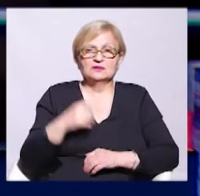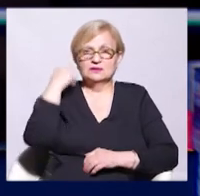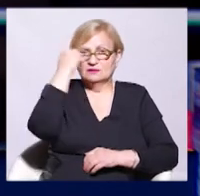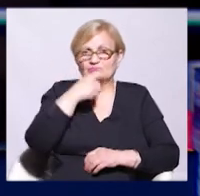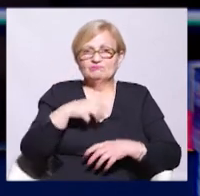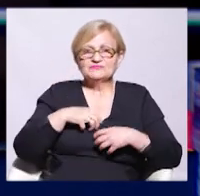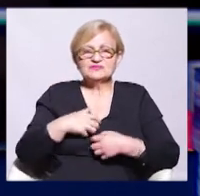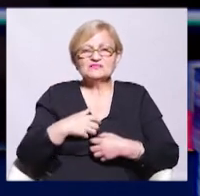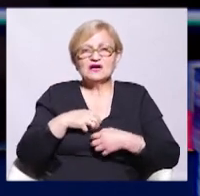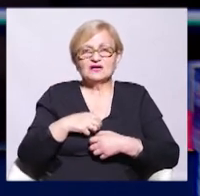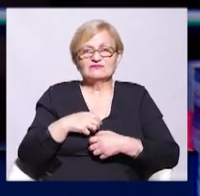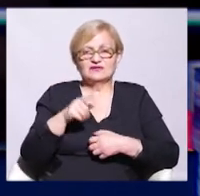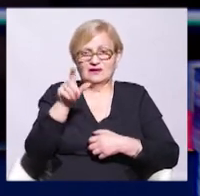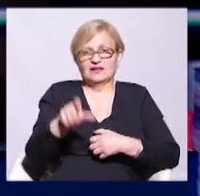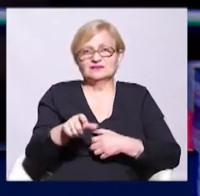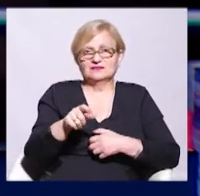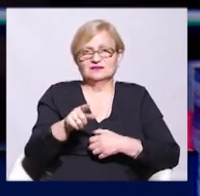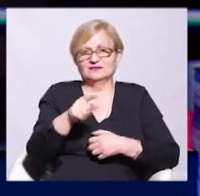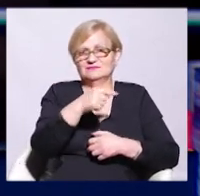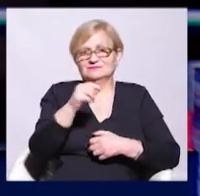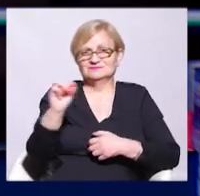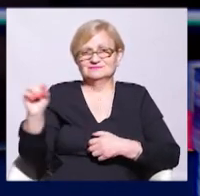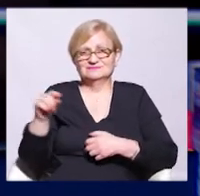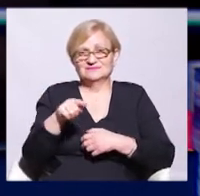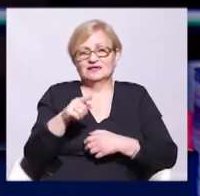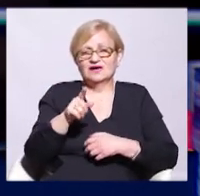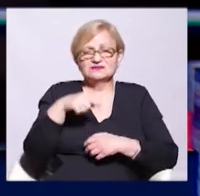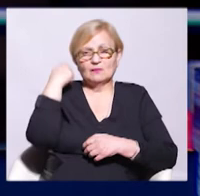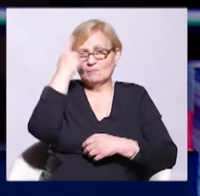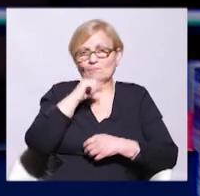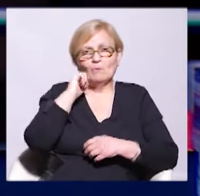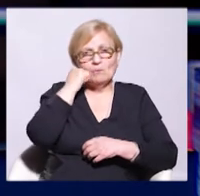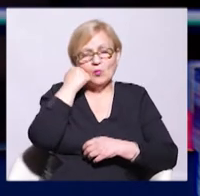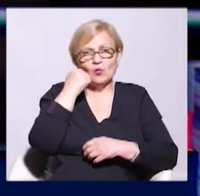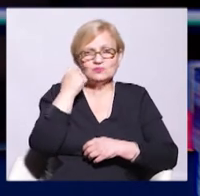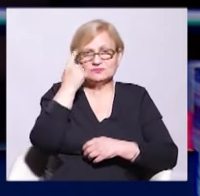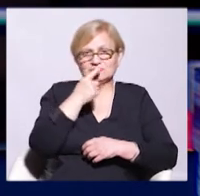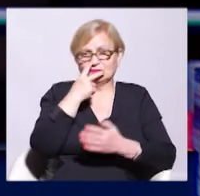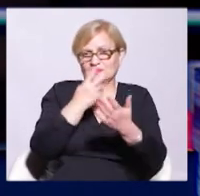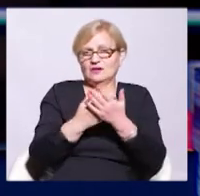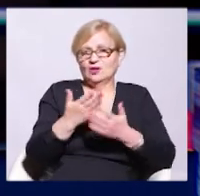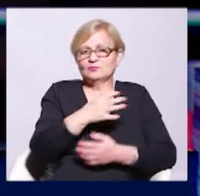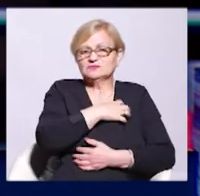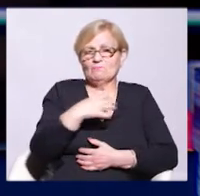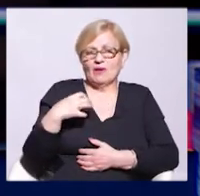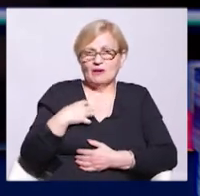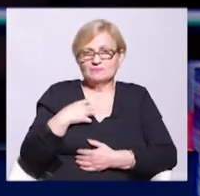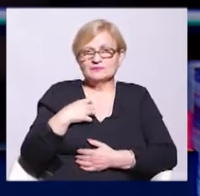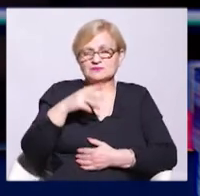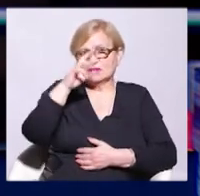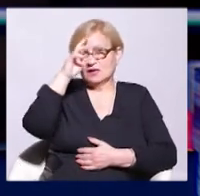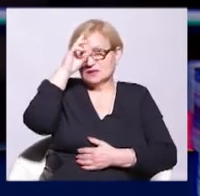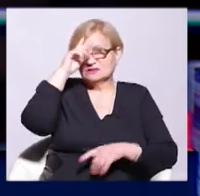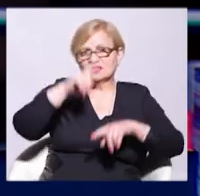Ნაღვლიანი ინტონაცია დაყვება ამ სტრიქონებს. Პოეტი გვიხატავს მოხუცის პორტრეტს, რომელმაც მეფისა და ქვეყნის